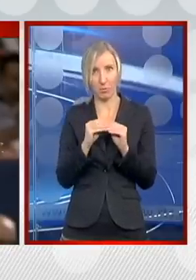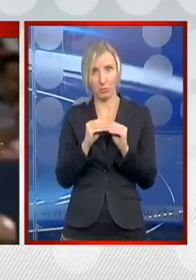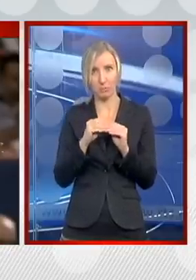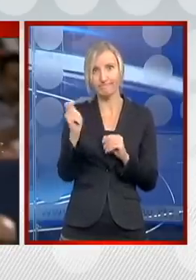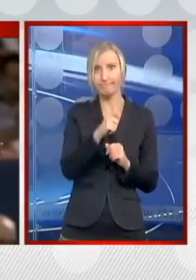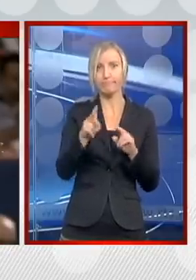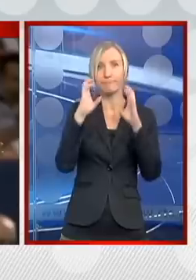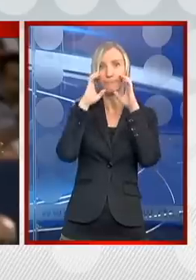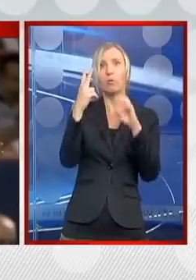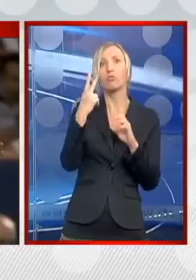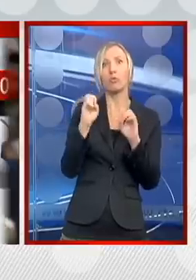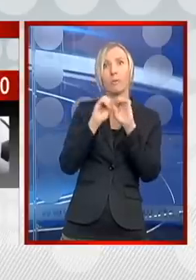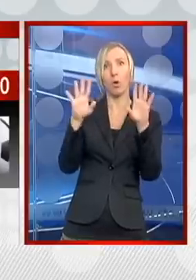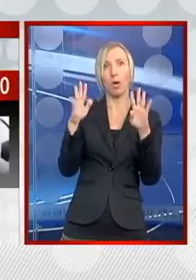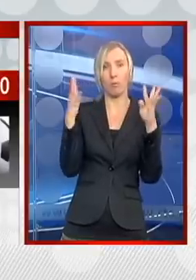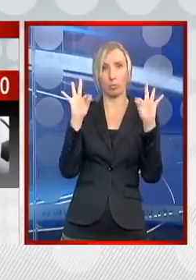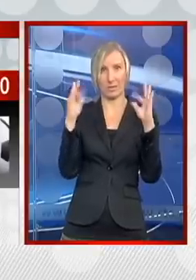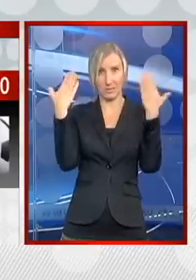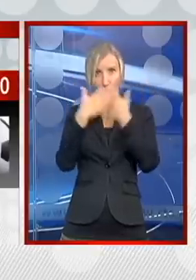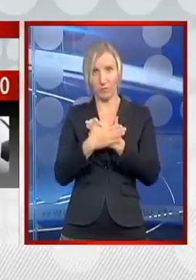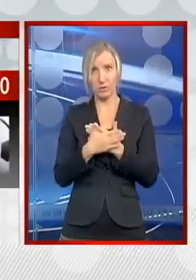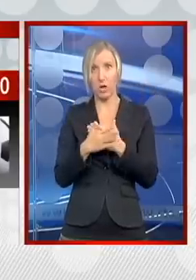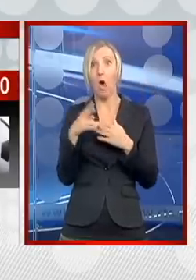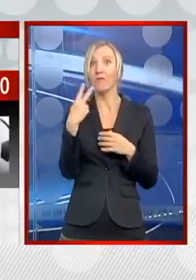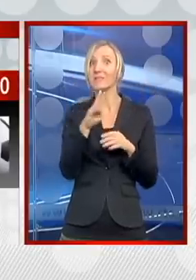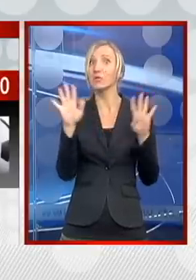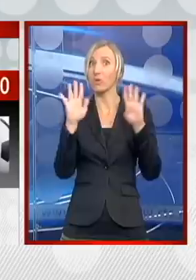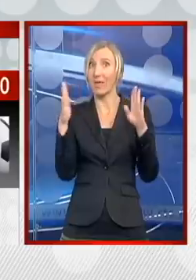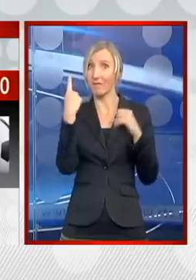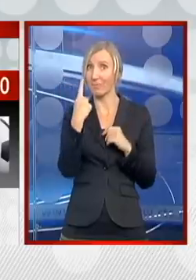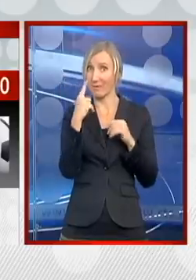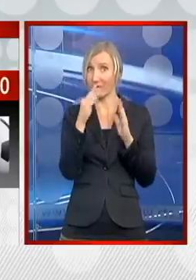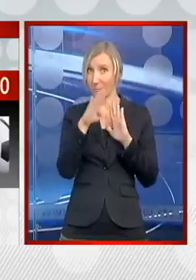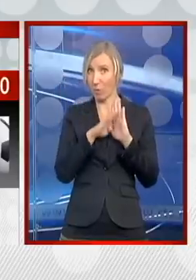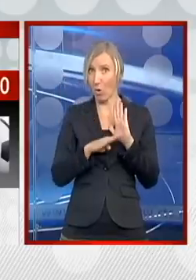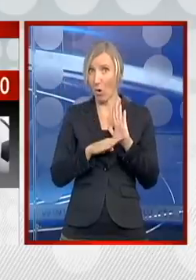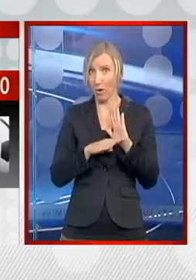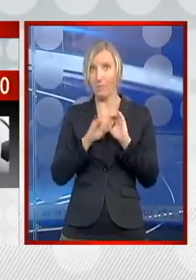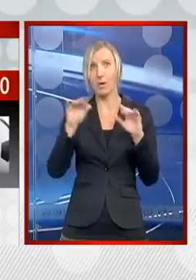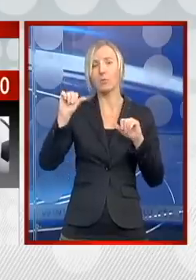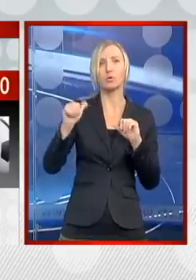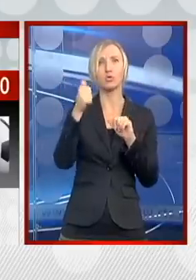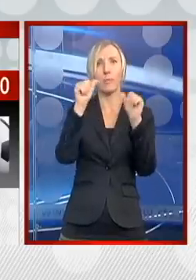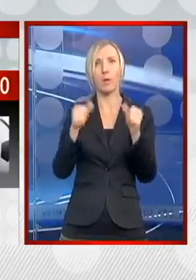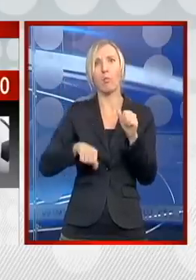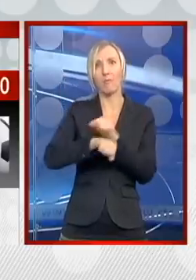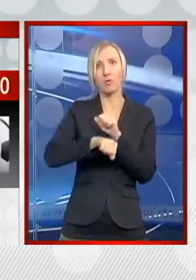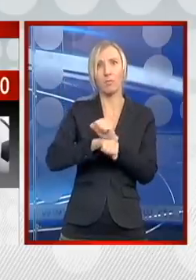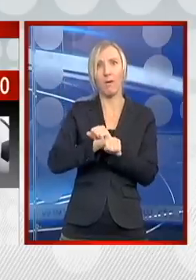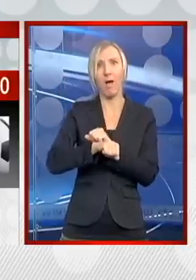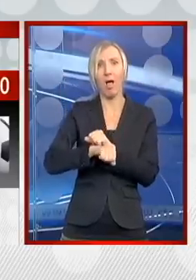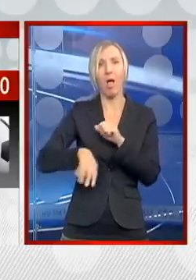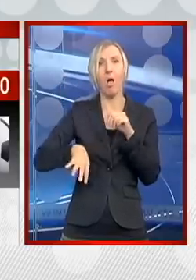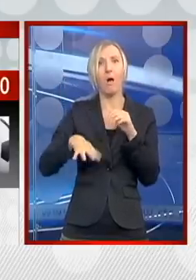oko 22 sata. A od 20.40 na prvom programu prenosimo Superkup u fudbalu, utakmicu